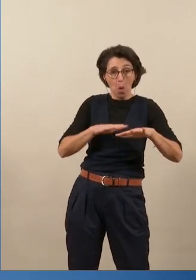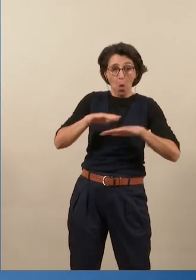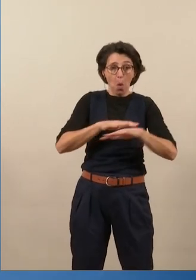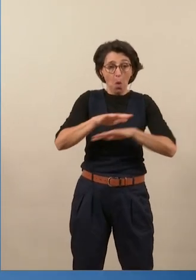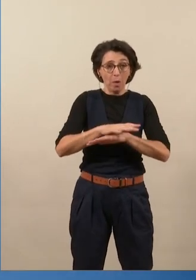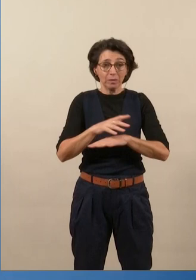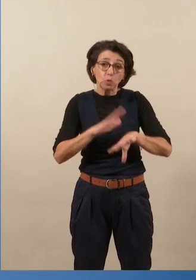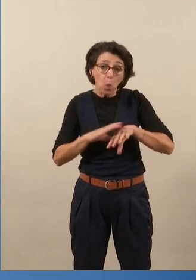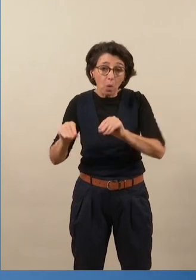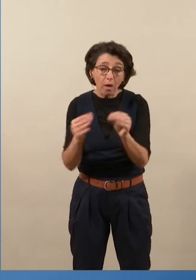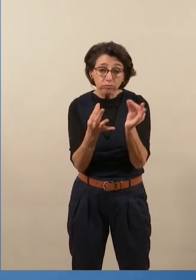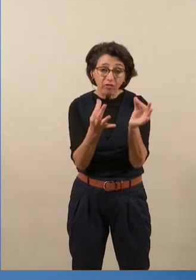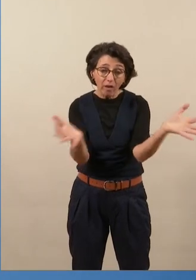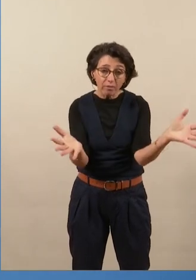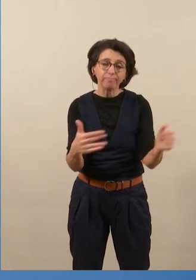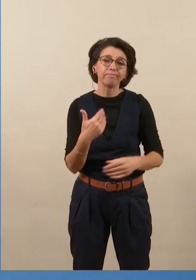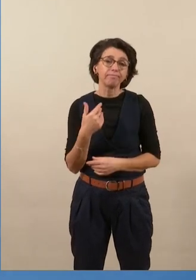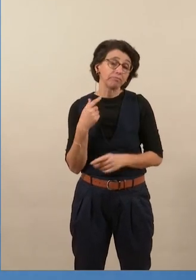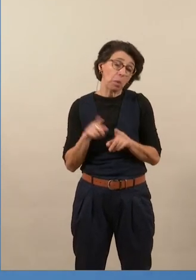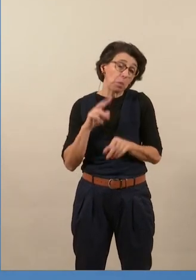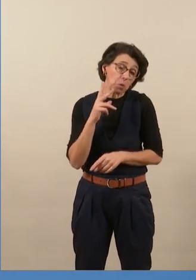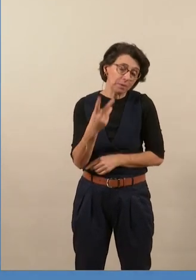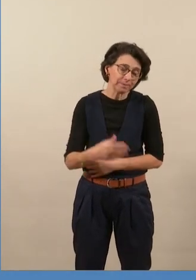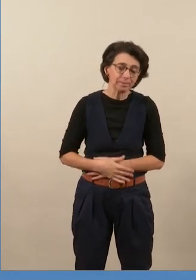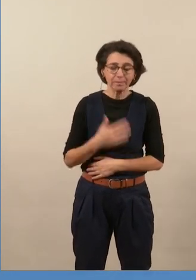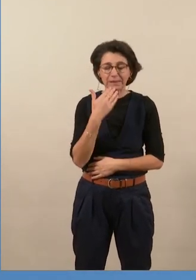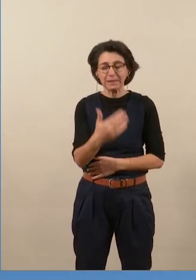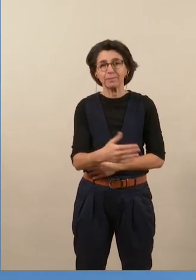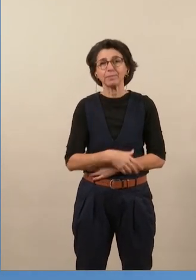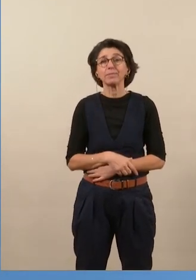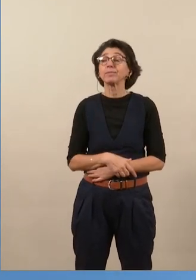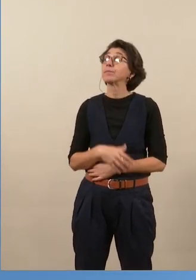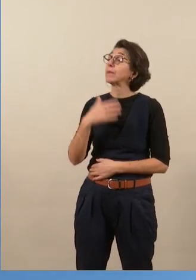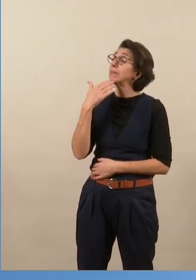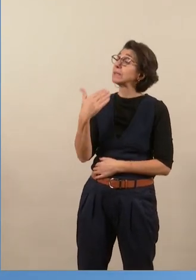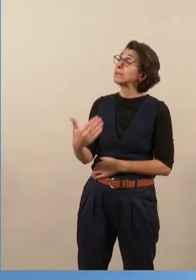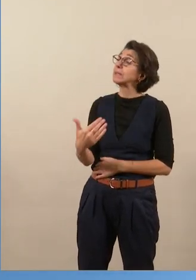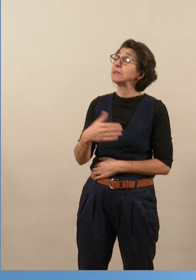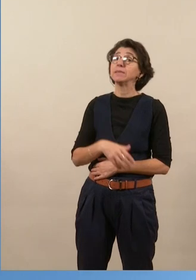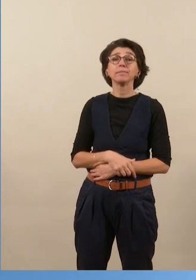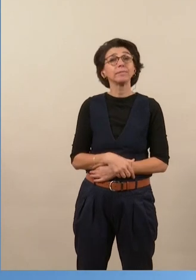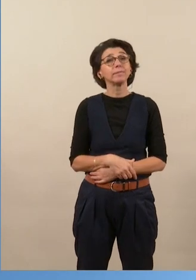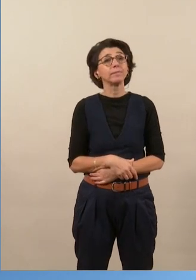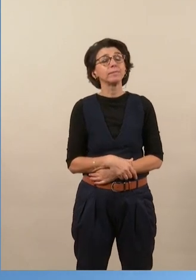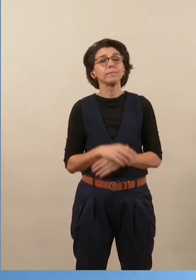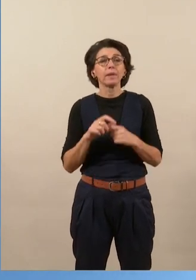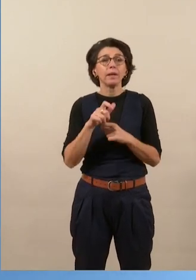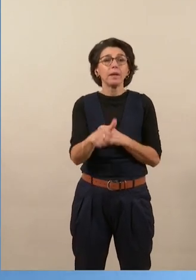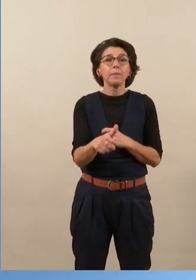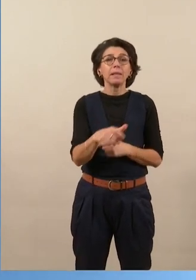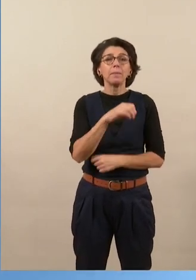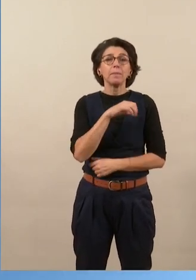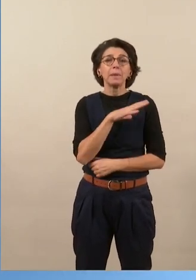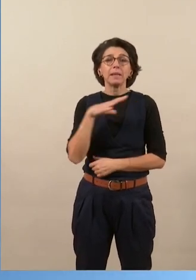toujours je vous remercie merci Madame